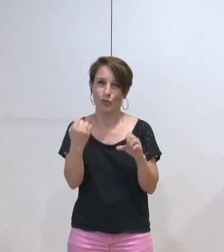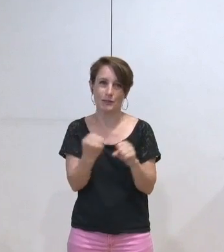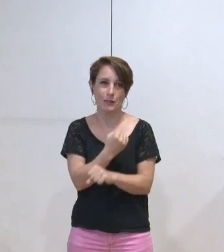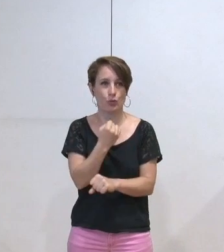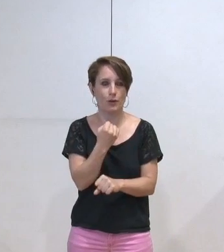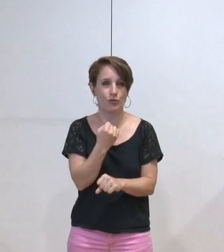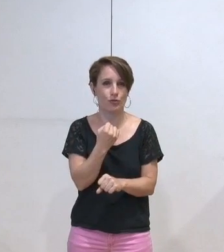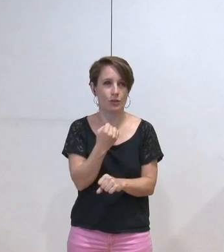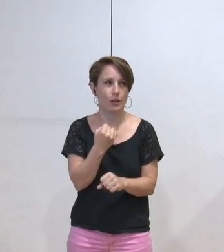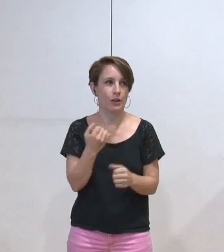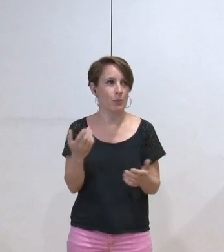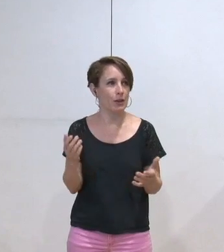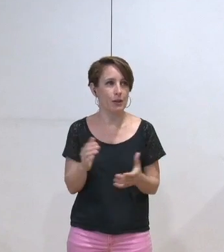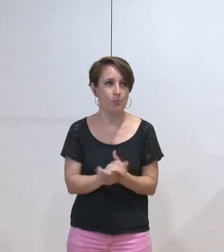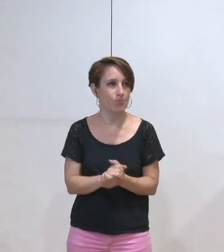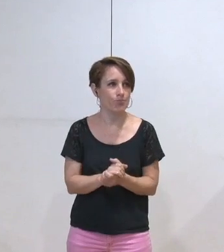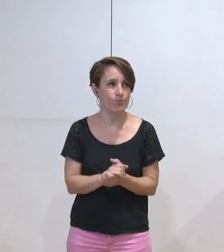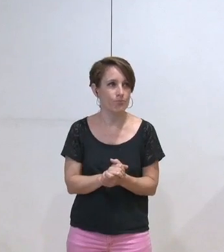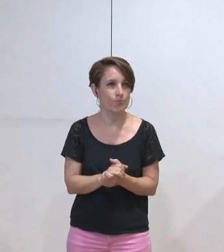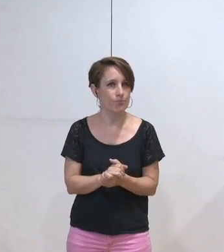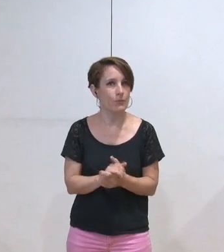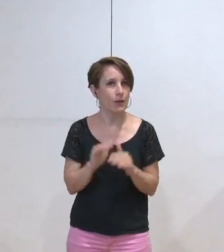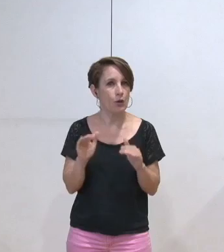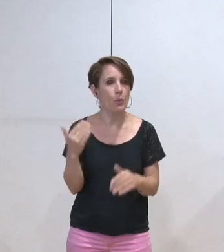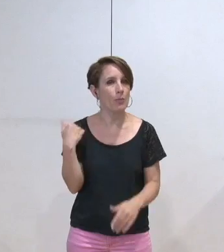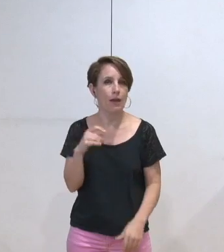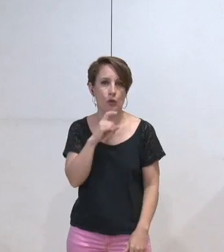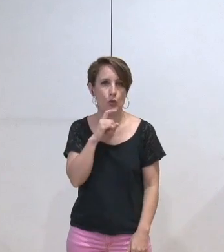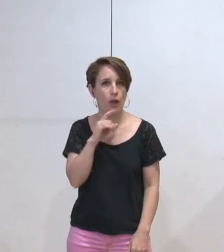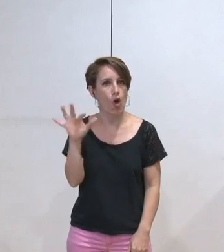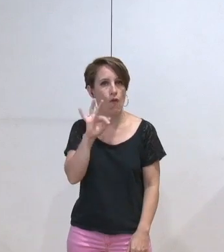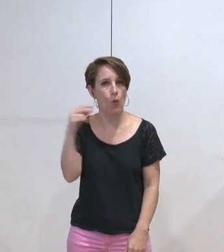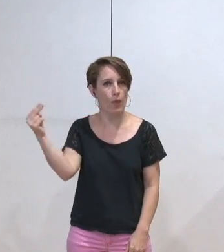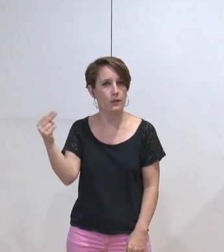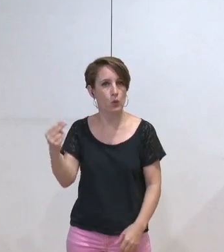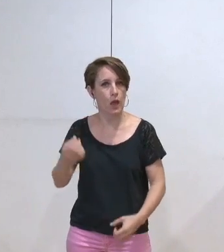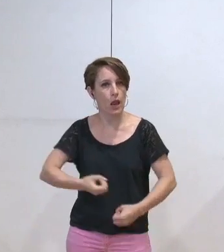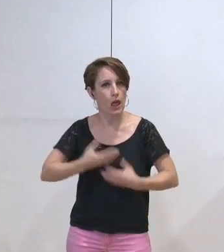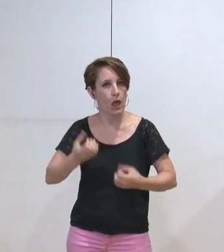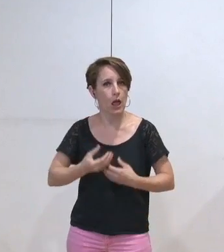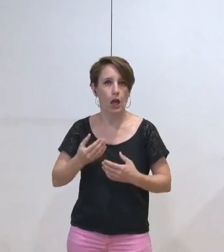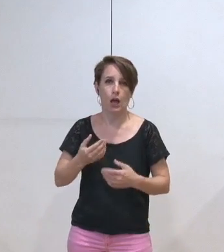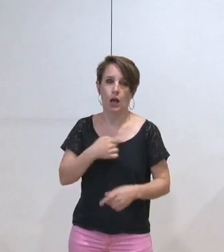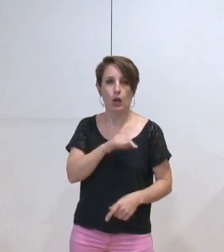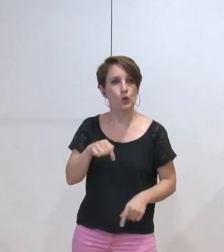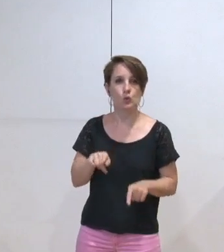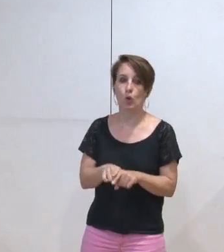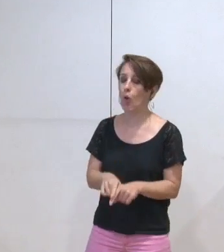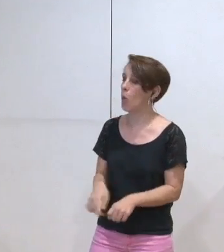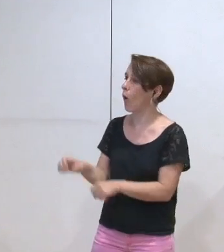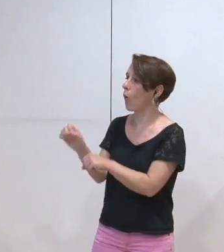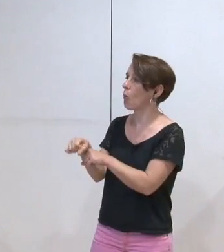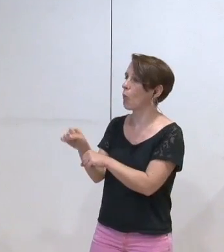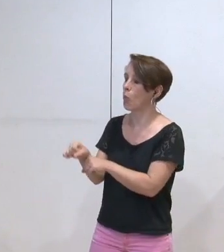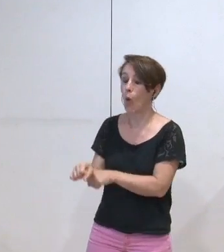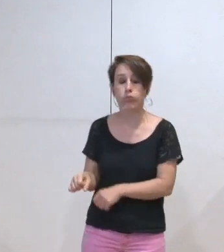national je peux pas je voudrais pas qu'on on banalise les mots qu'on vient d'entendre dans cette instance je voudais pas qu'on fasse comme si euh le Front